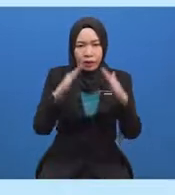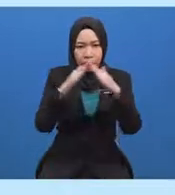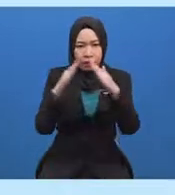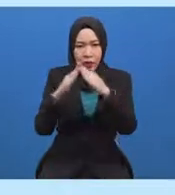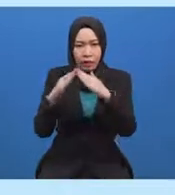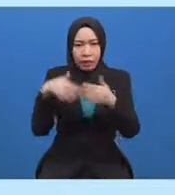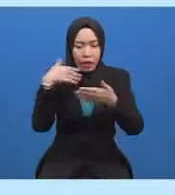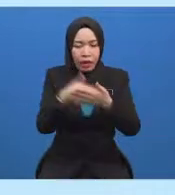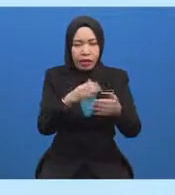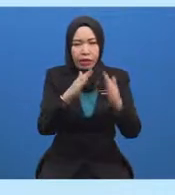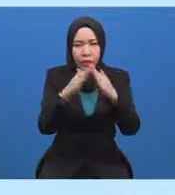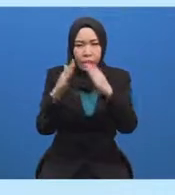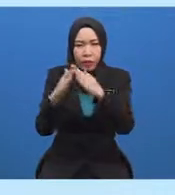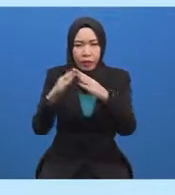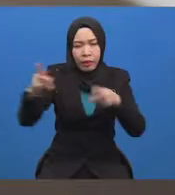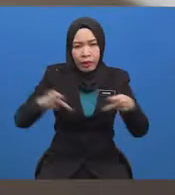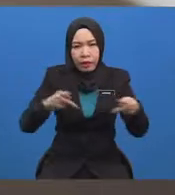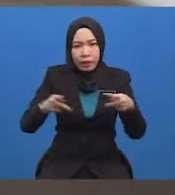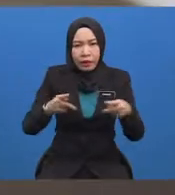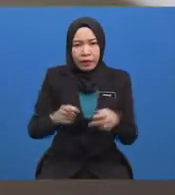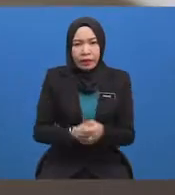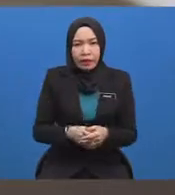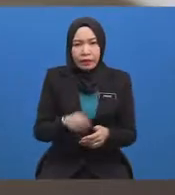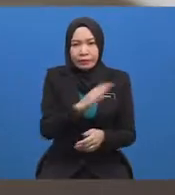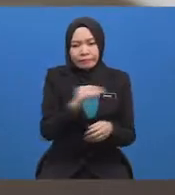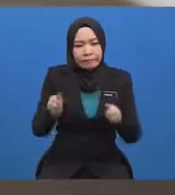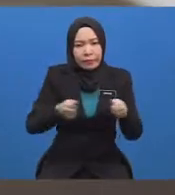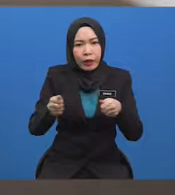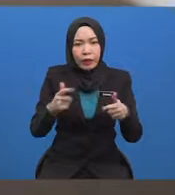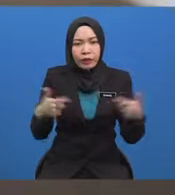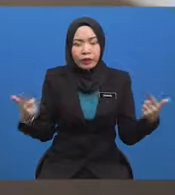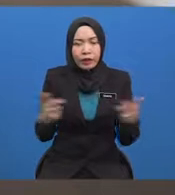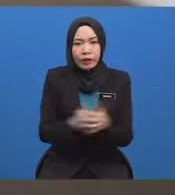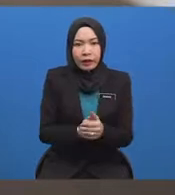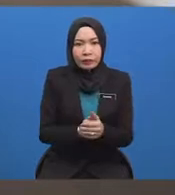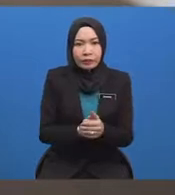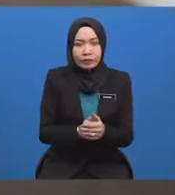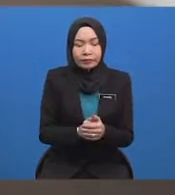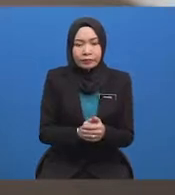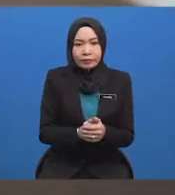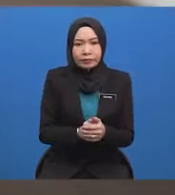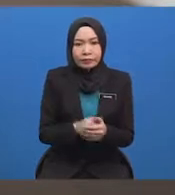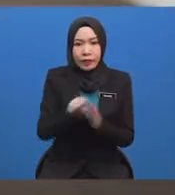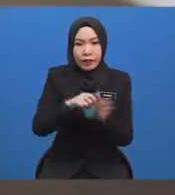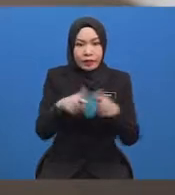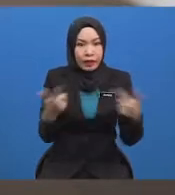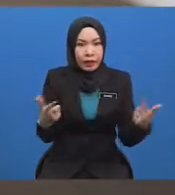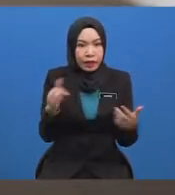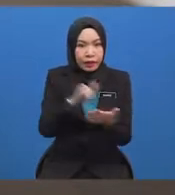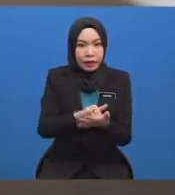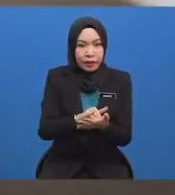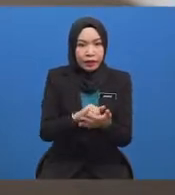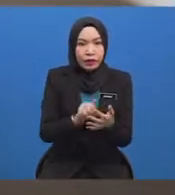rumah dan kendaraan Selain itu pelbagai infrastruktur awam seperti jalan raya